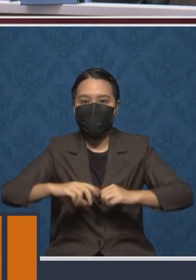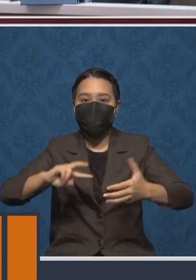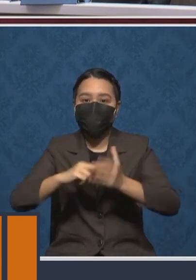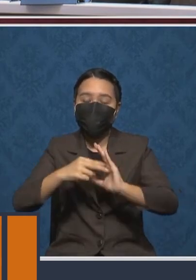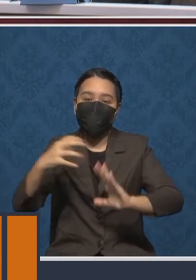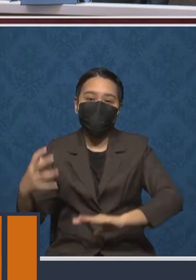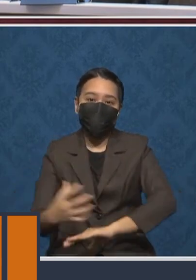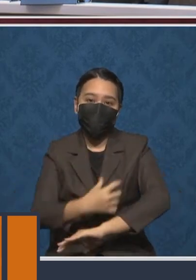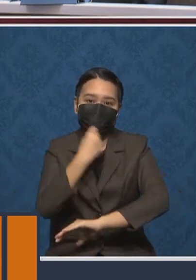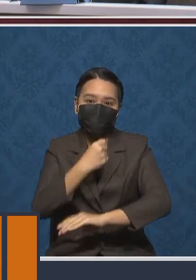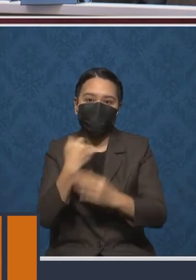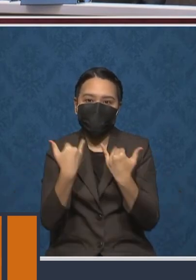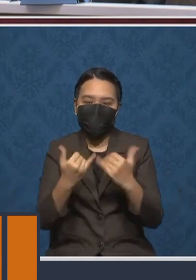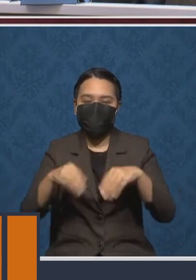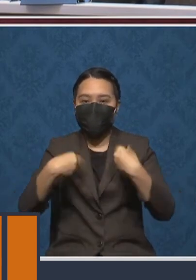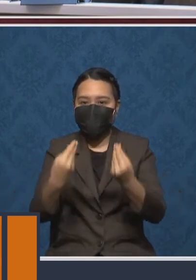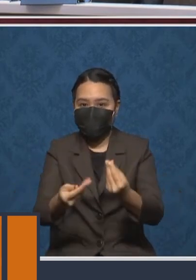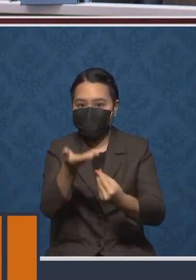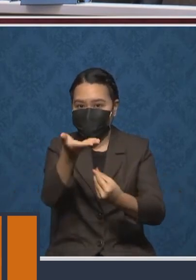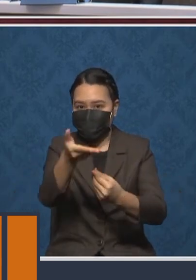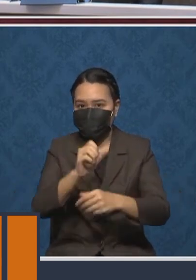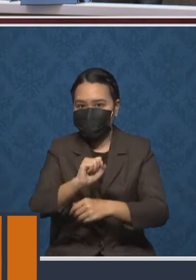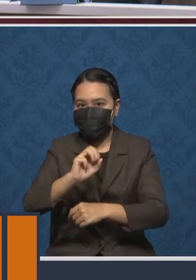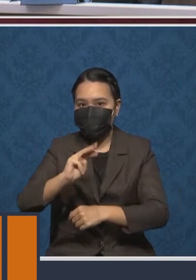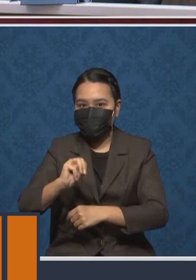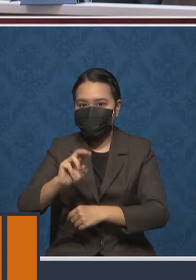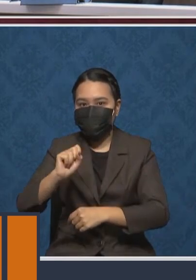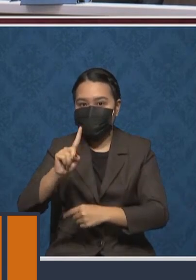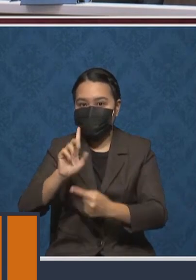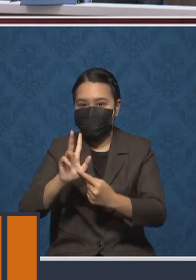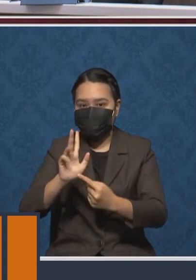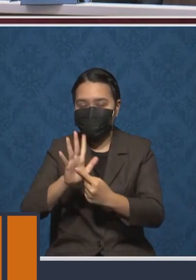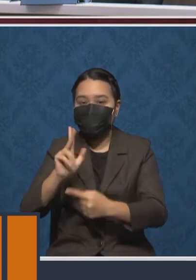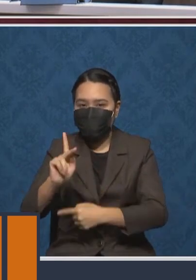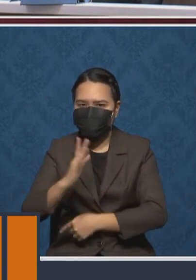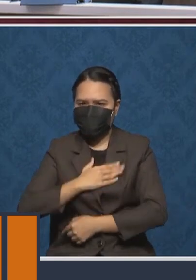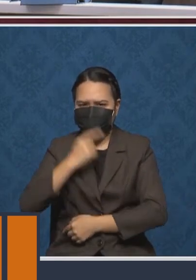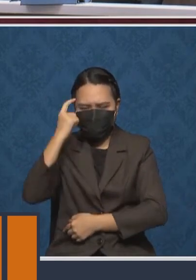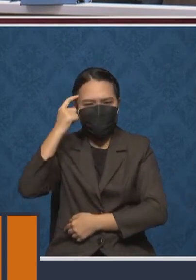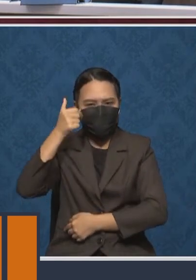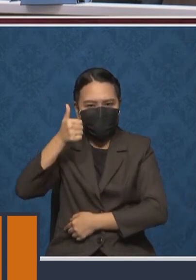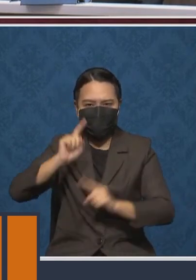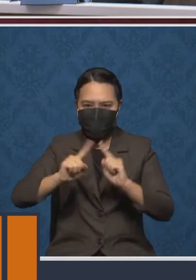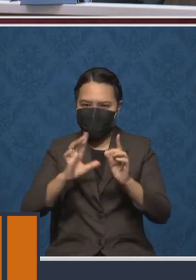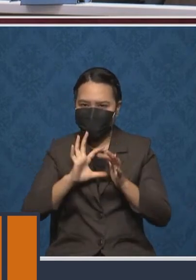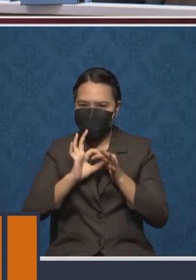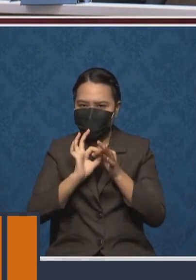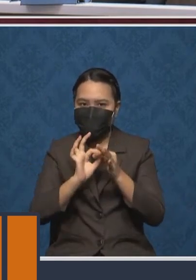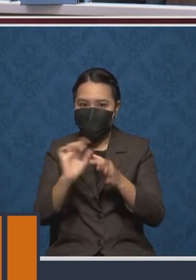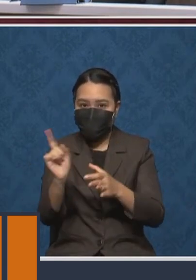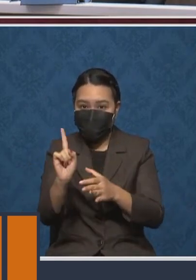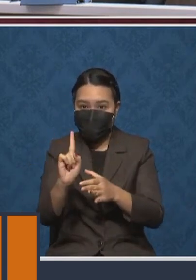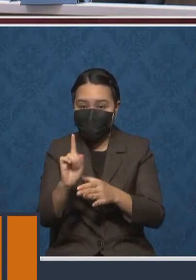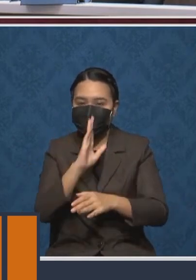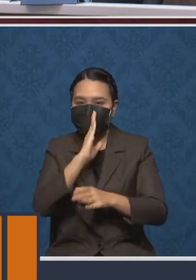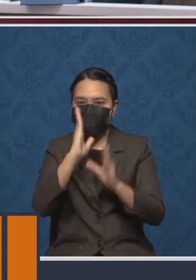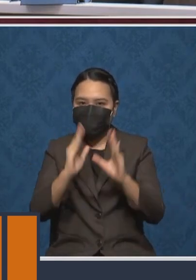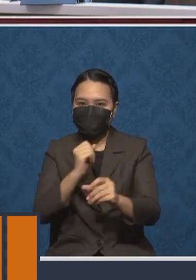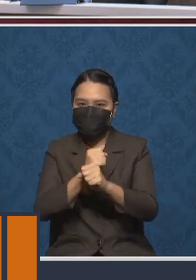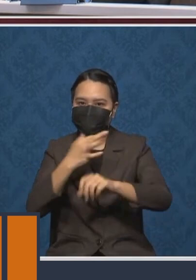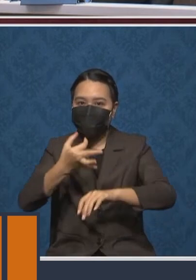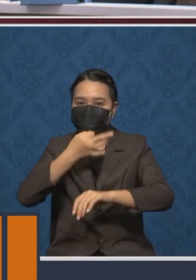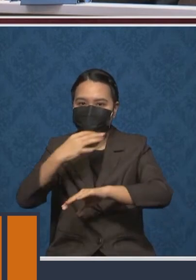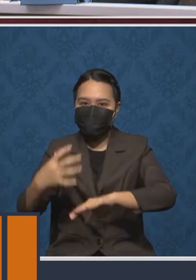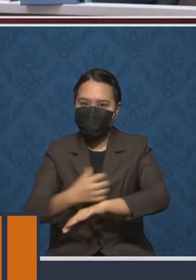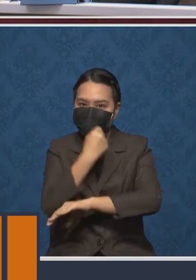ำลังให้กับท่านสมศักดิ์แต่ดีครับผมว่าดีครับแต่ผมเป็นห่วงแค่นักการเมืองครับที่เข้าไปเป็